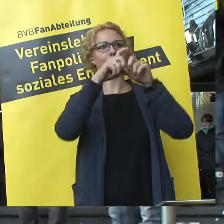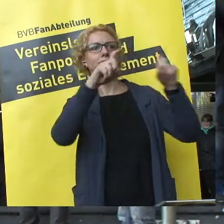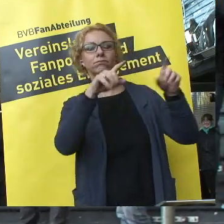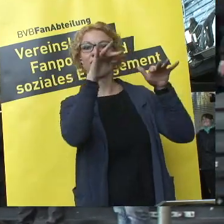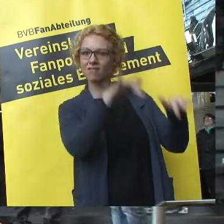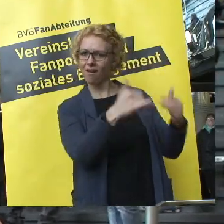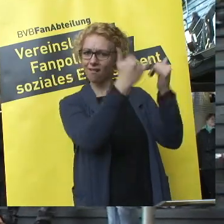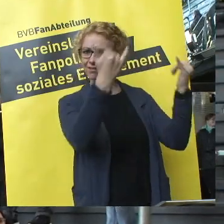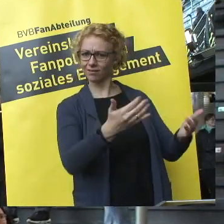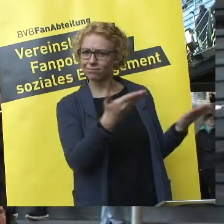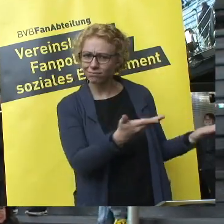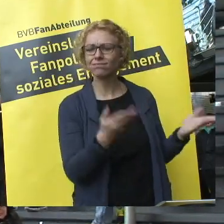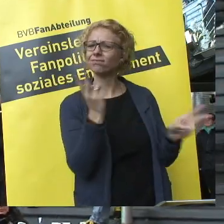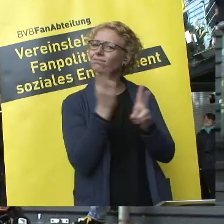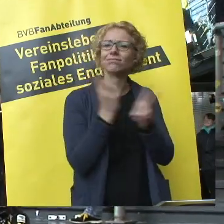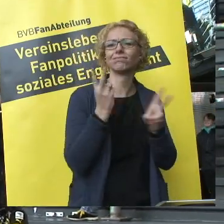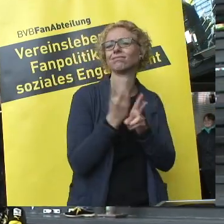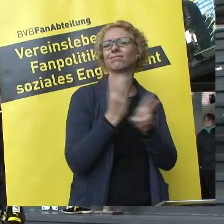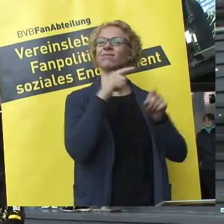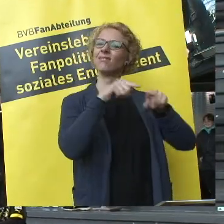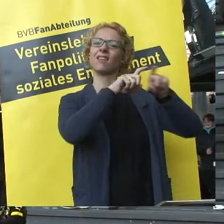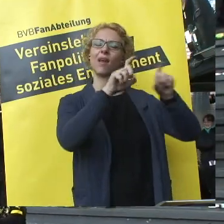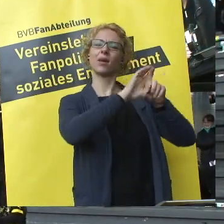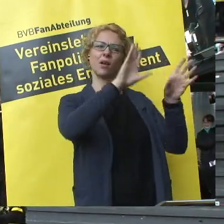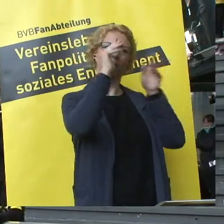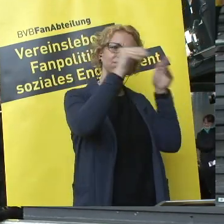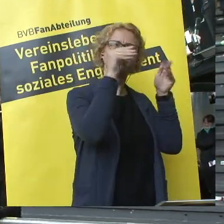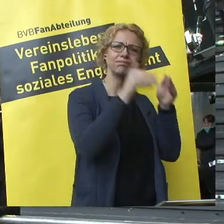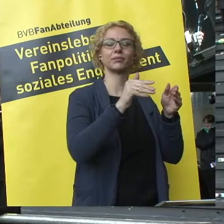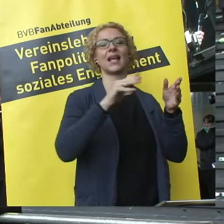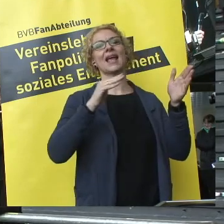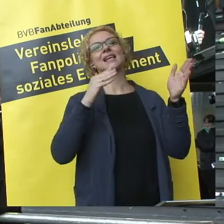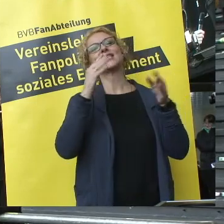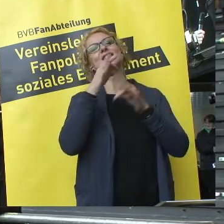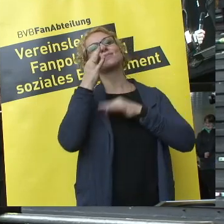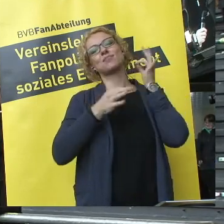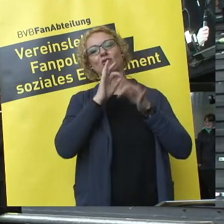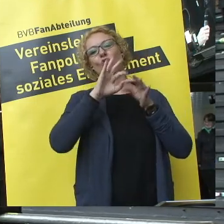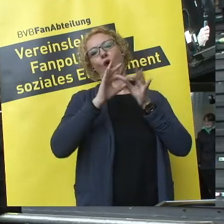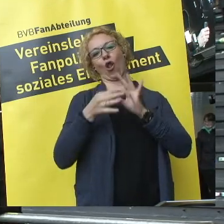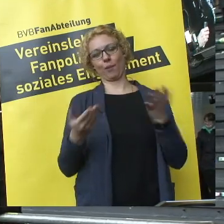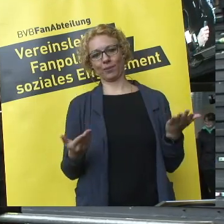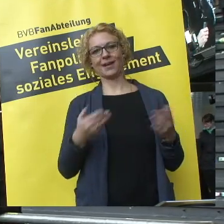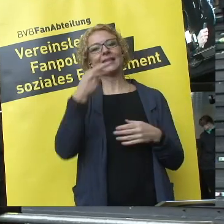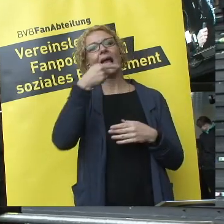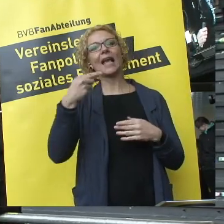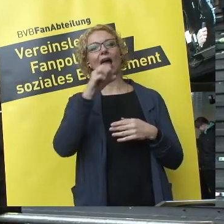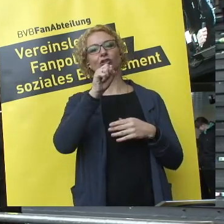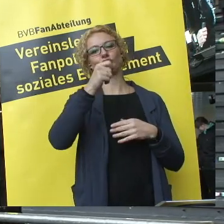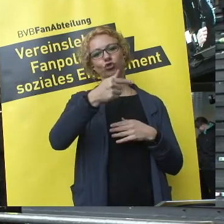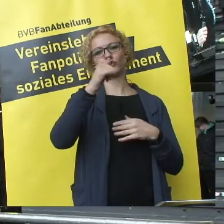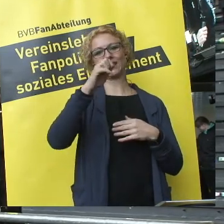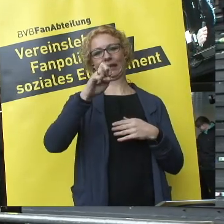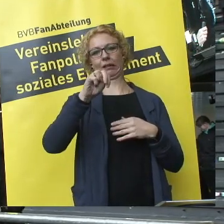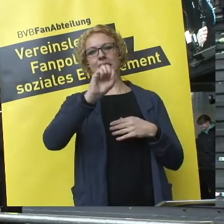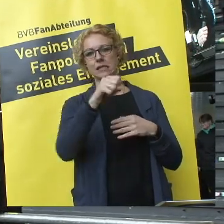die sich ja jahrelang schon mit diesem Thema beschäftigt, sind die Special Olympics und bei mir ist jetzt Gerhard Stiens, er ist der Vorsitzende der